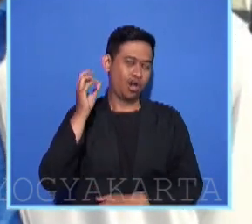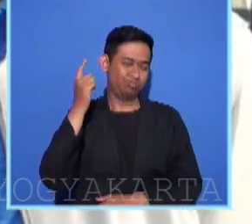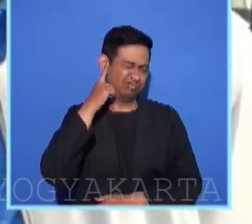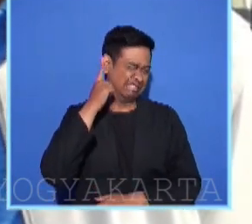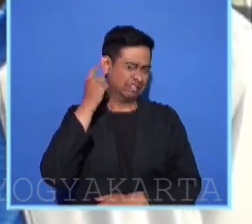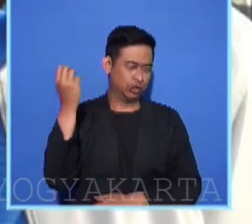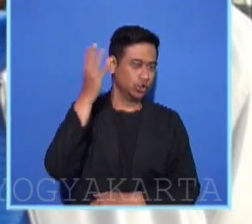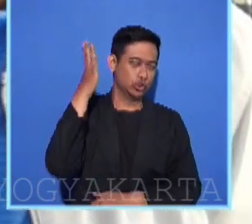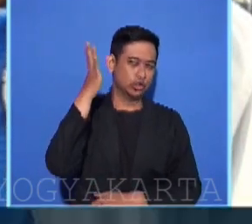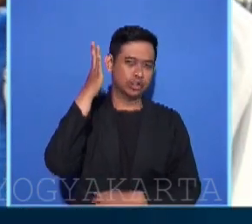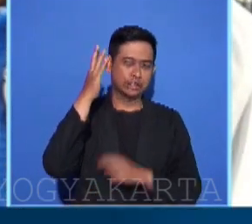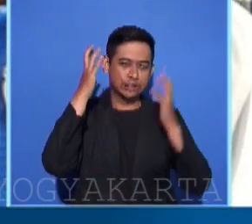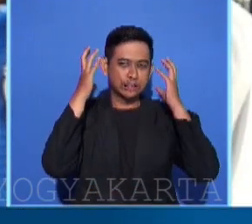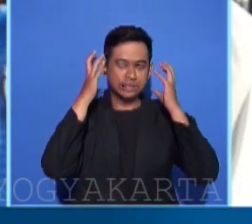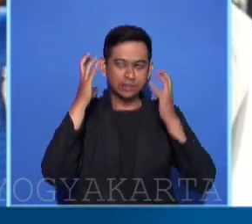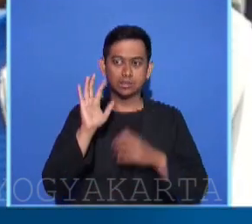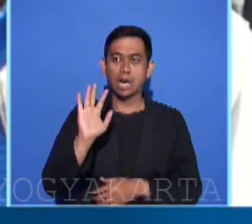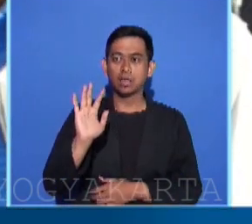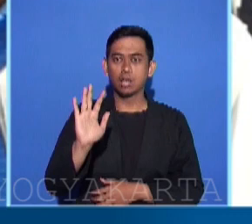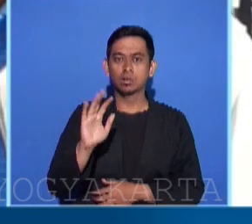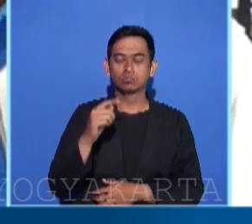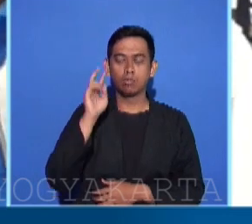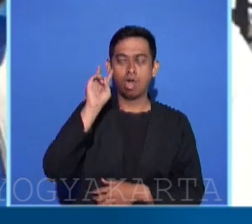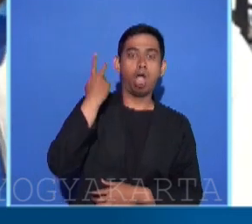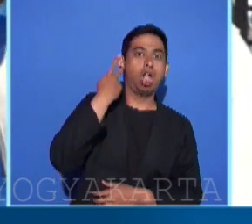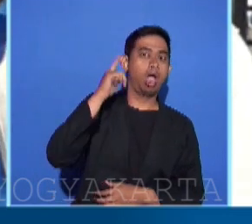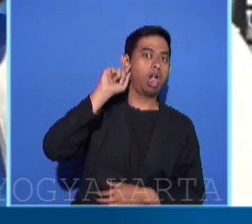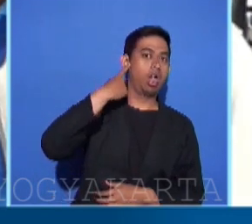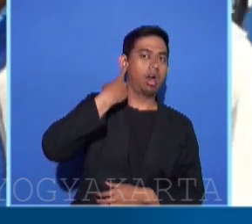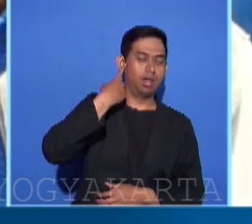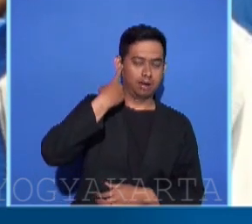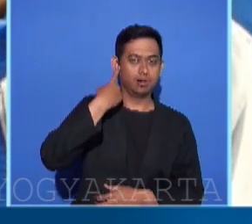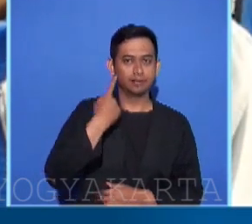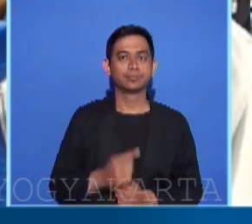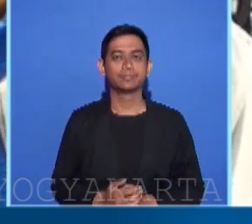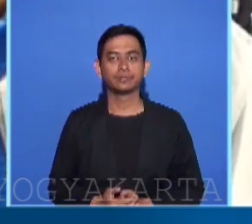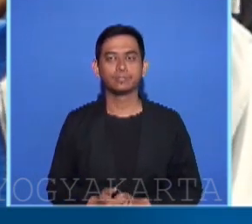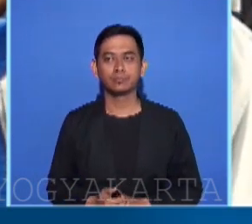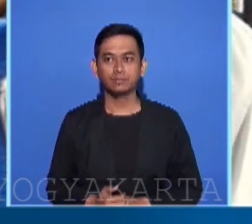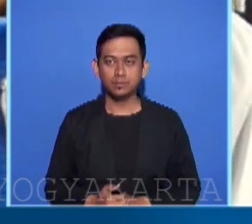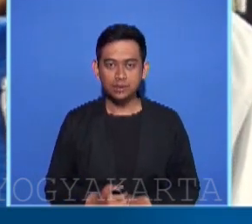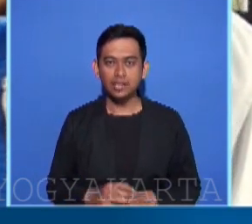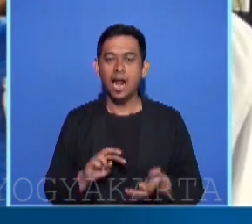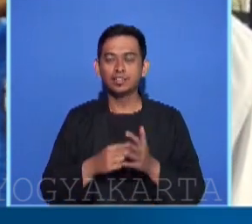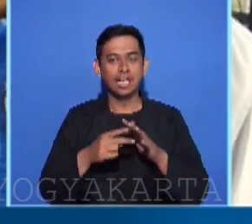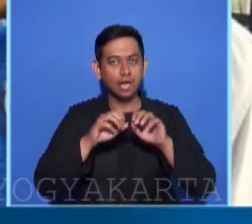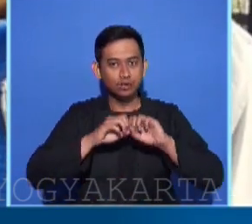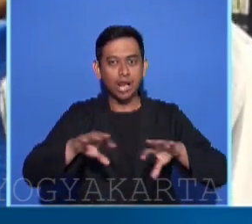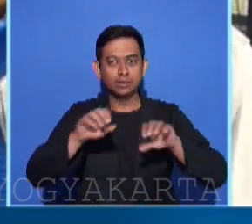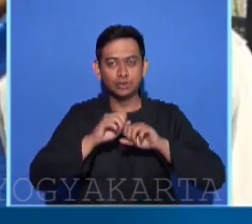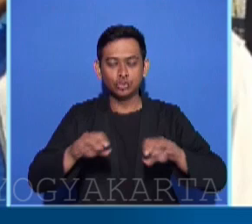bising yang menyebabkan gangguan pendengaran tadi dijelaskan bagaimana upaya-upaya kita untuk